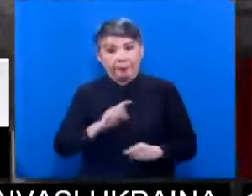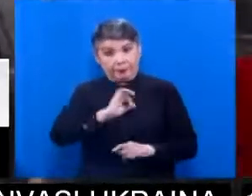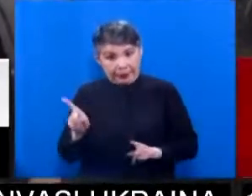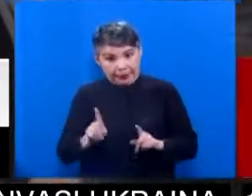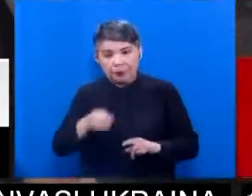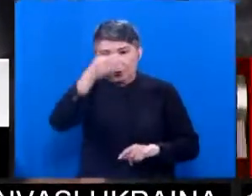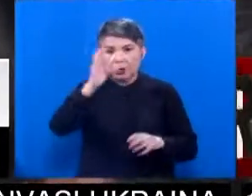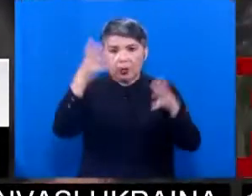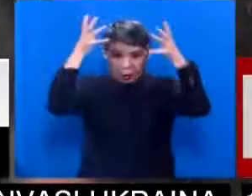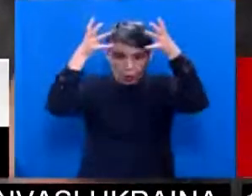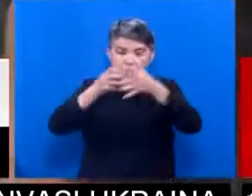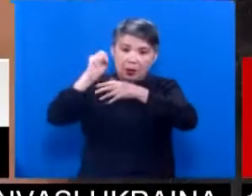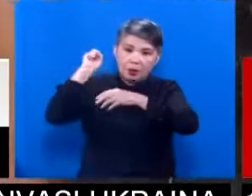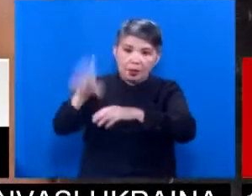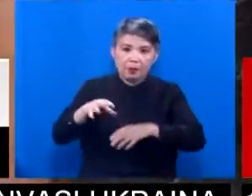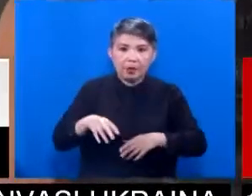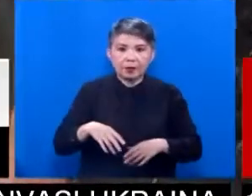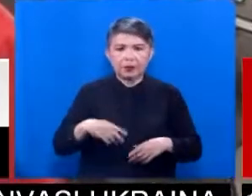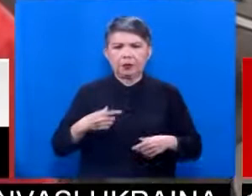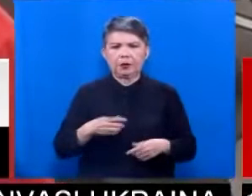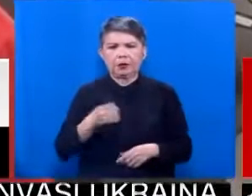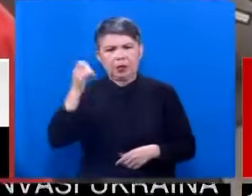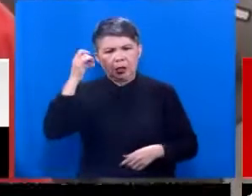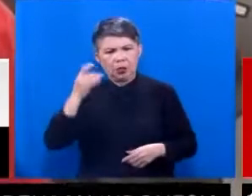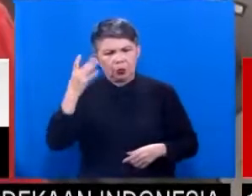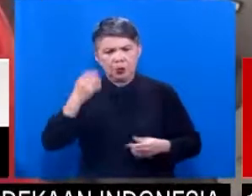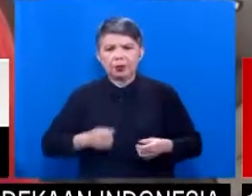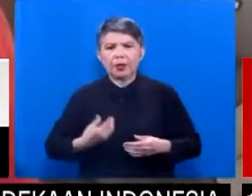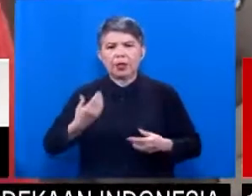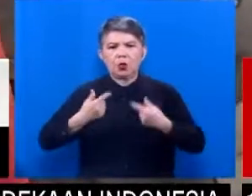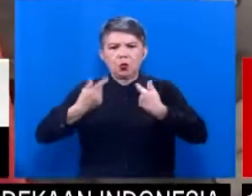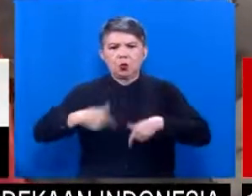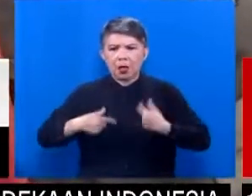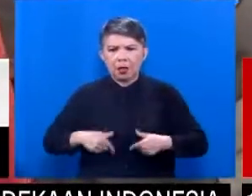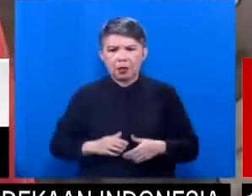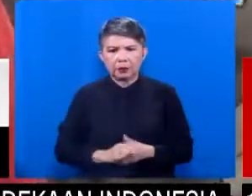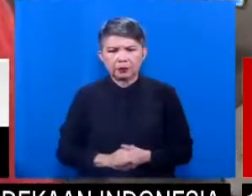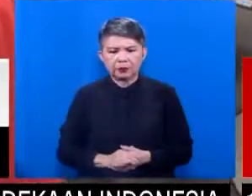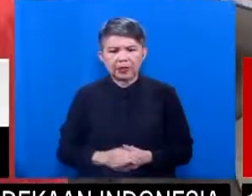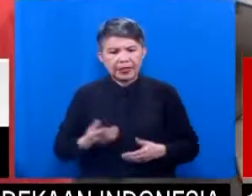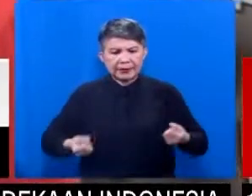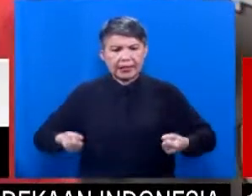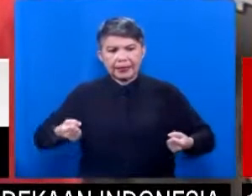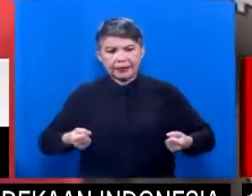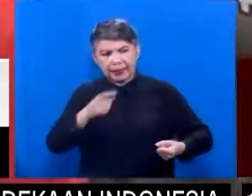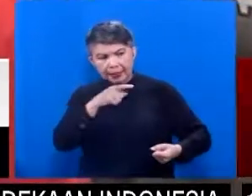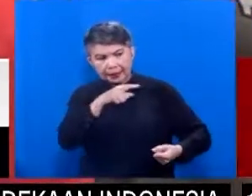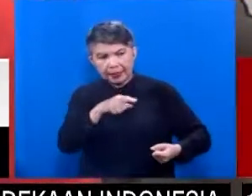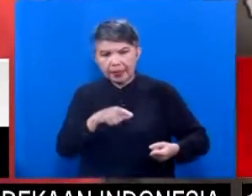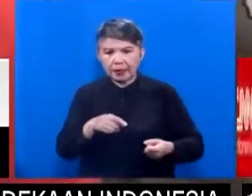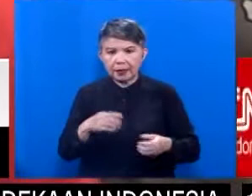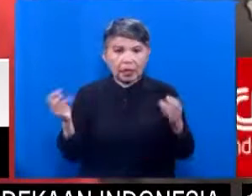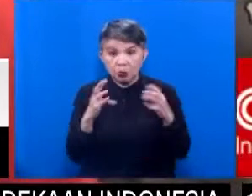pelipis kiri Selamat terluka. Nah, kita kan lagi masalah ngatur jalan kan, kita putar balik kan melerai